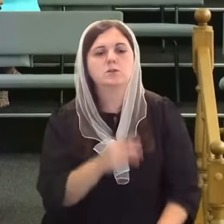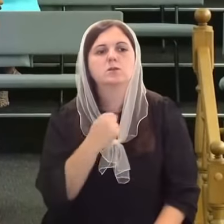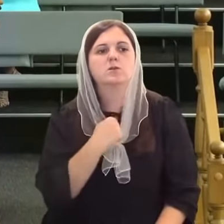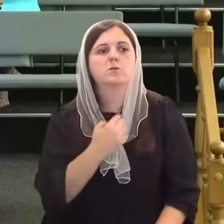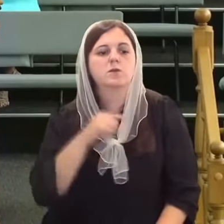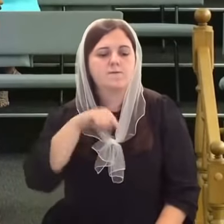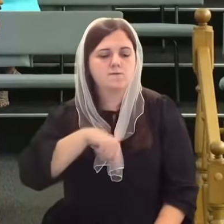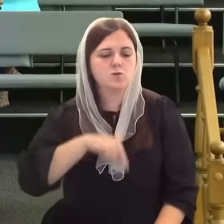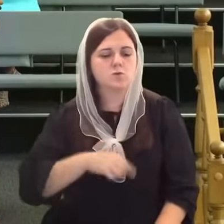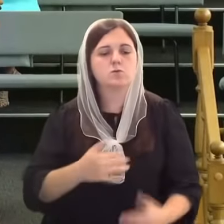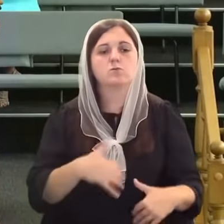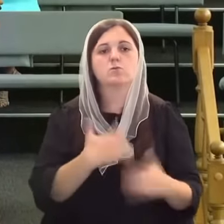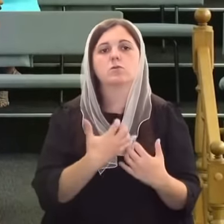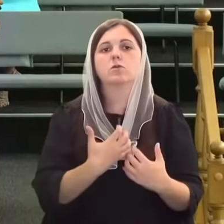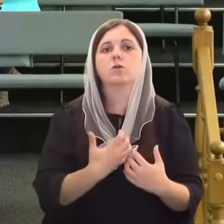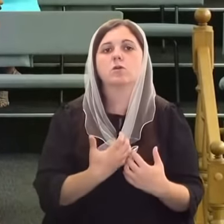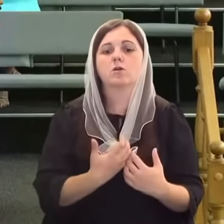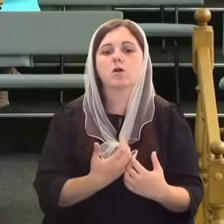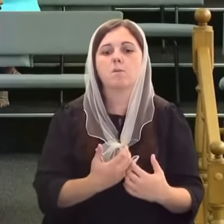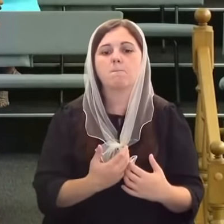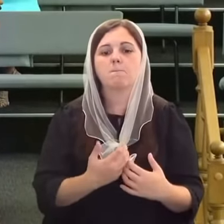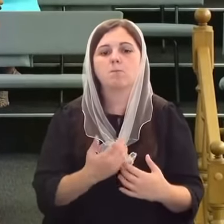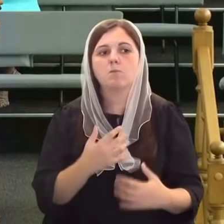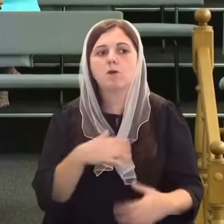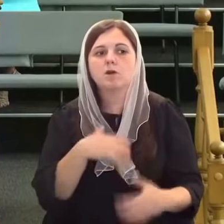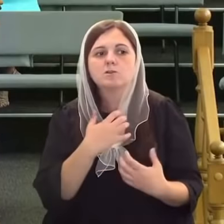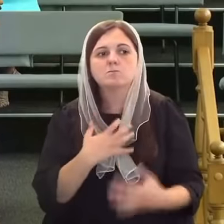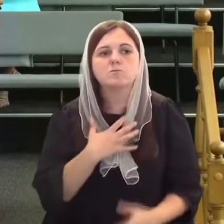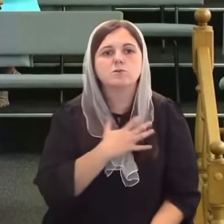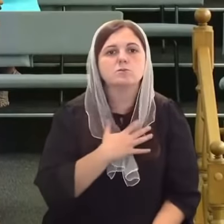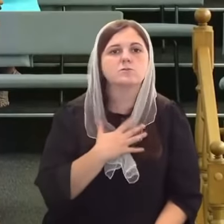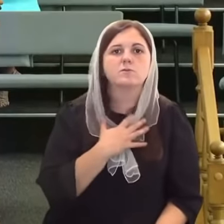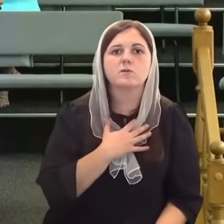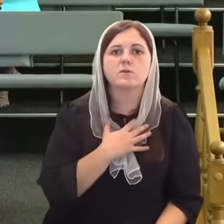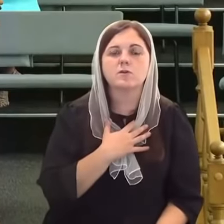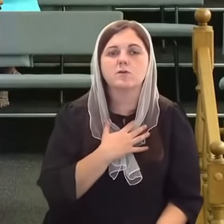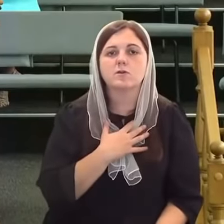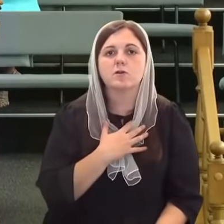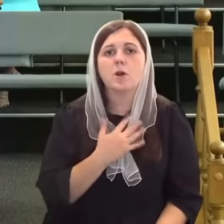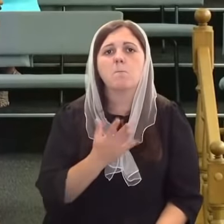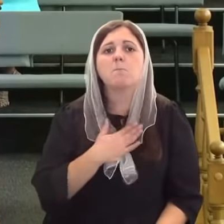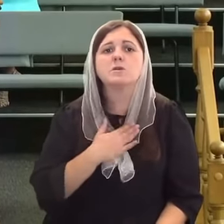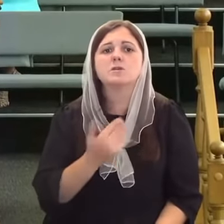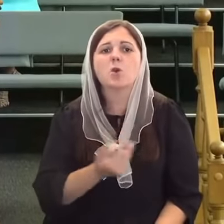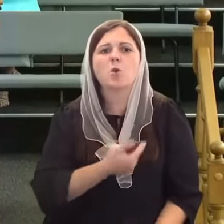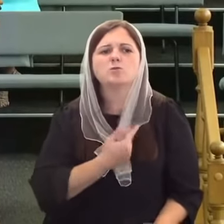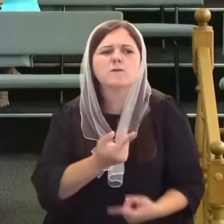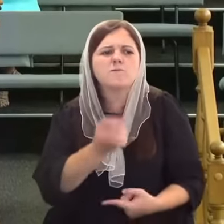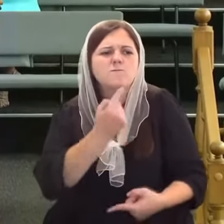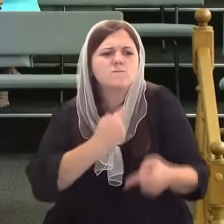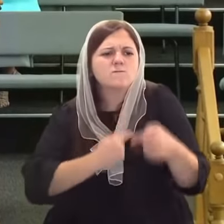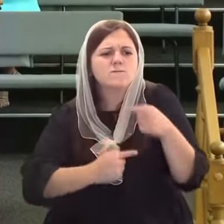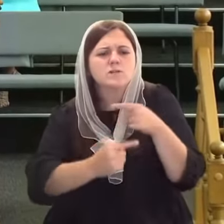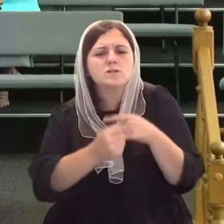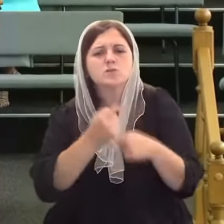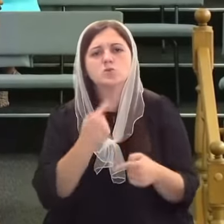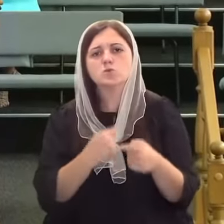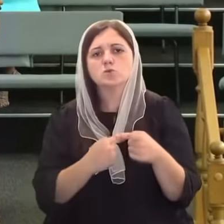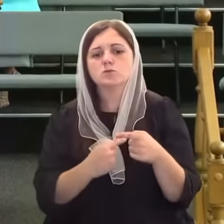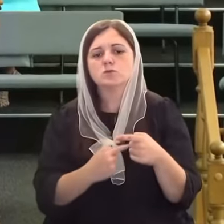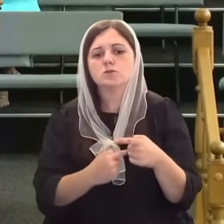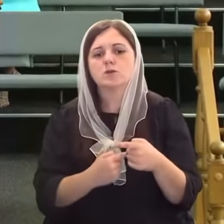внутри страх. Внутри паника, переживание. Мне так хочется развернуться на 180